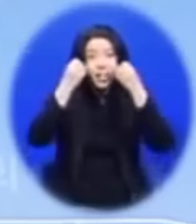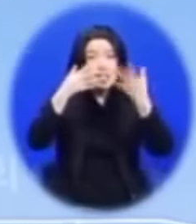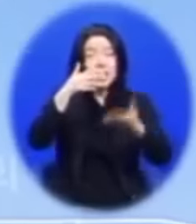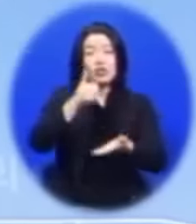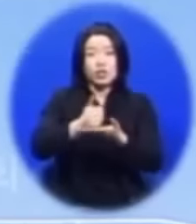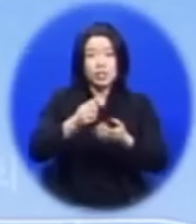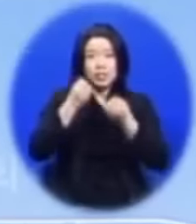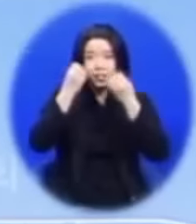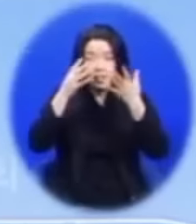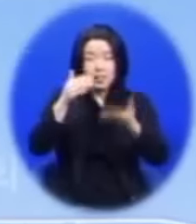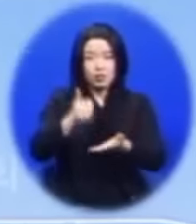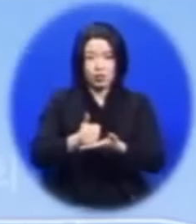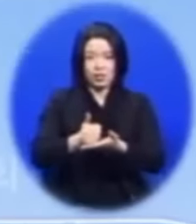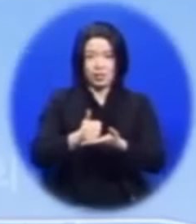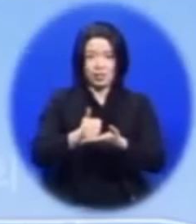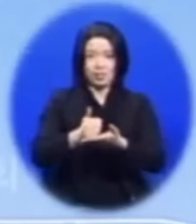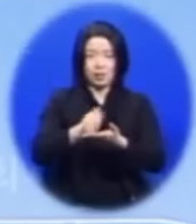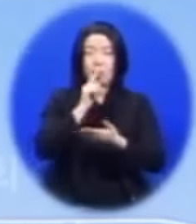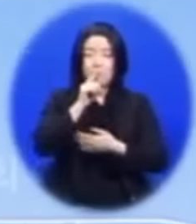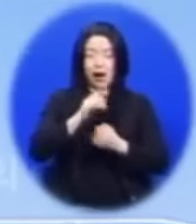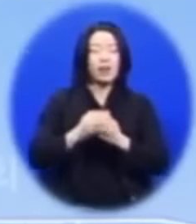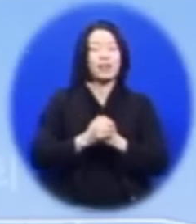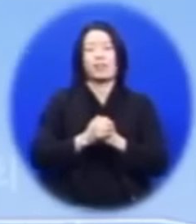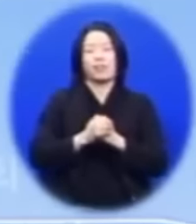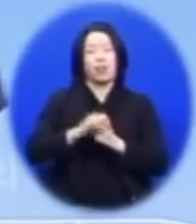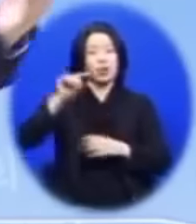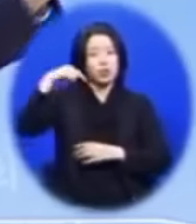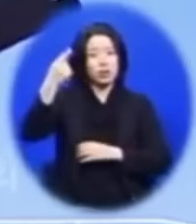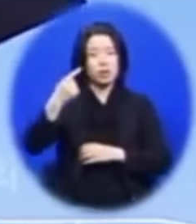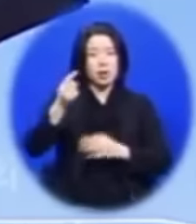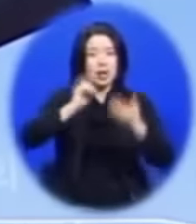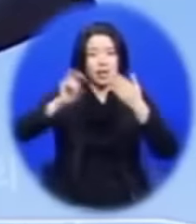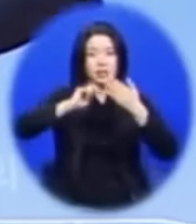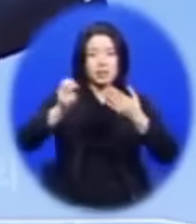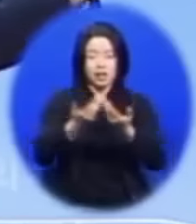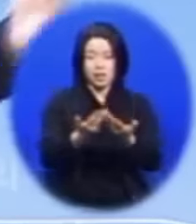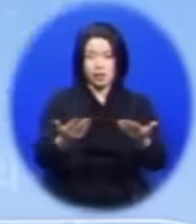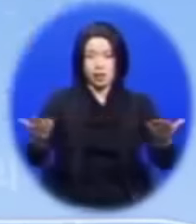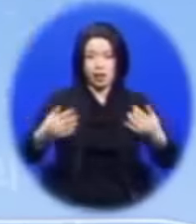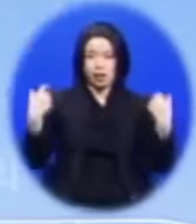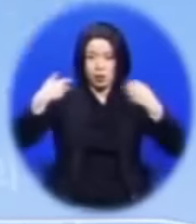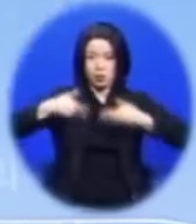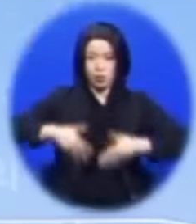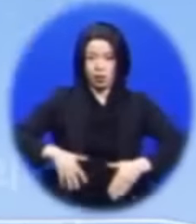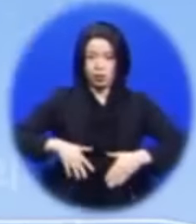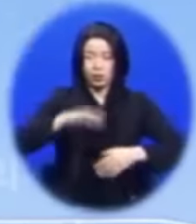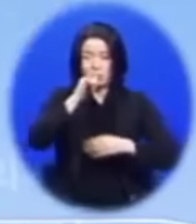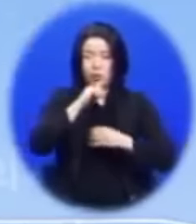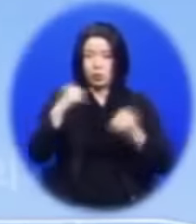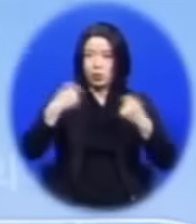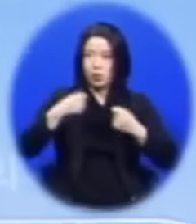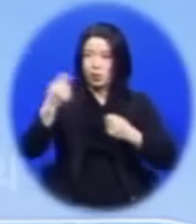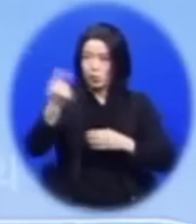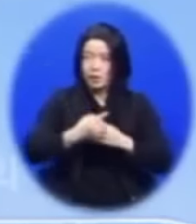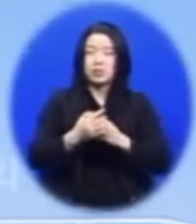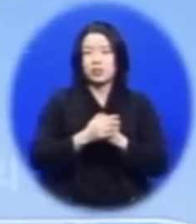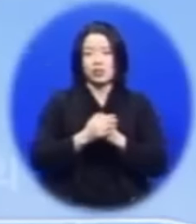새 주인이네 그다음에 찬양대가 이렇게 섰어요 까운을 입고 앵무새가